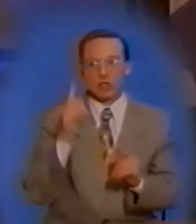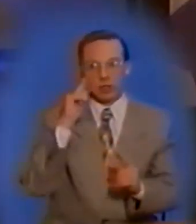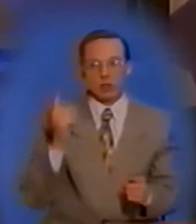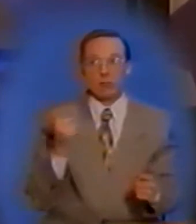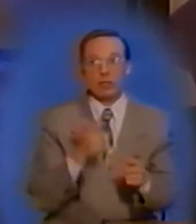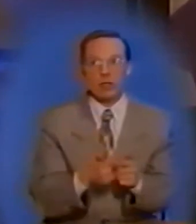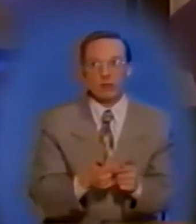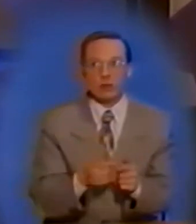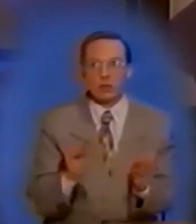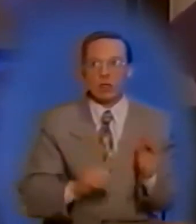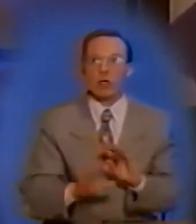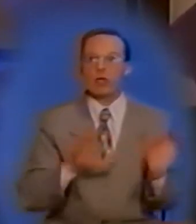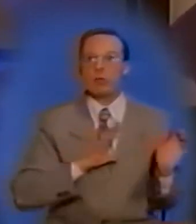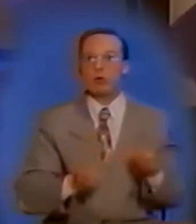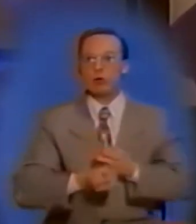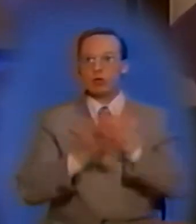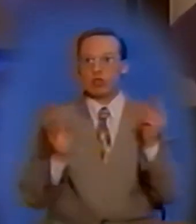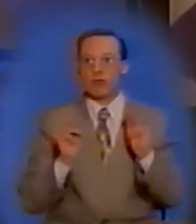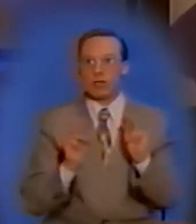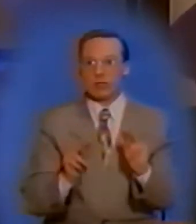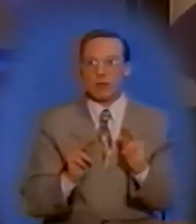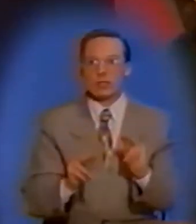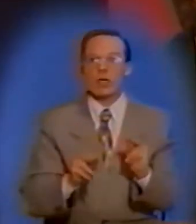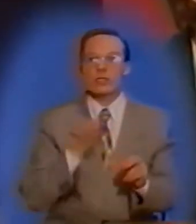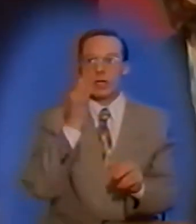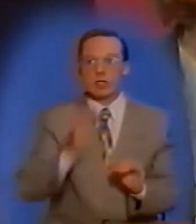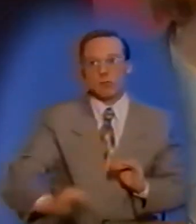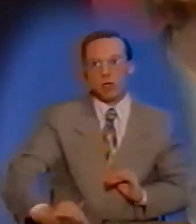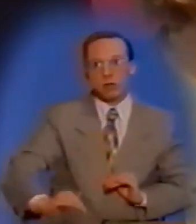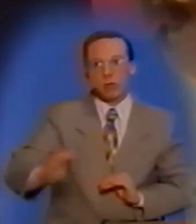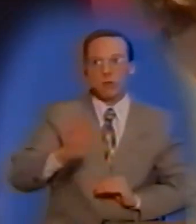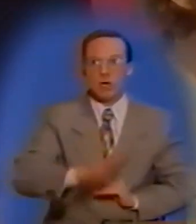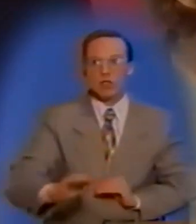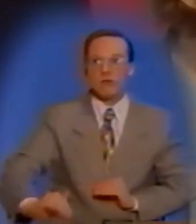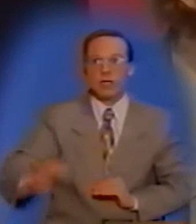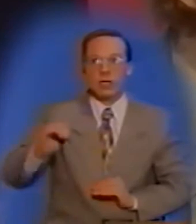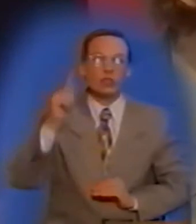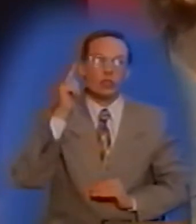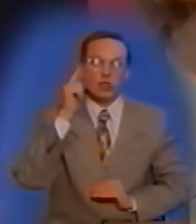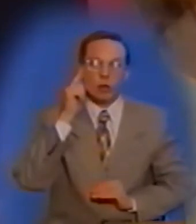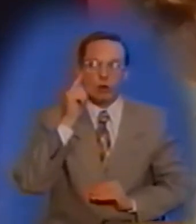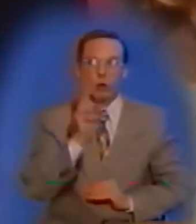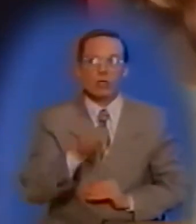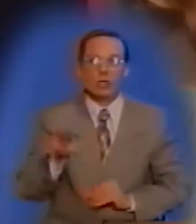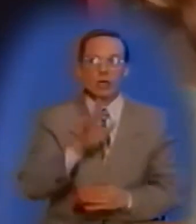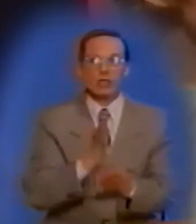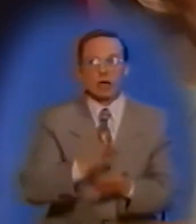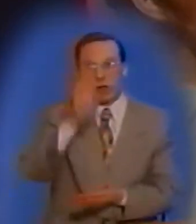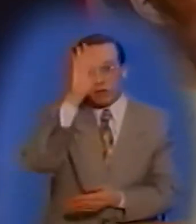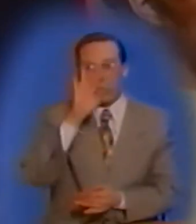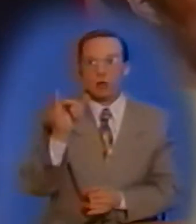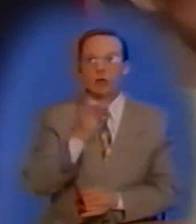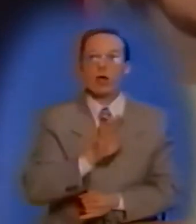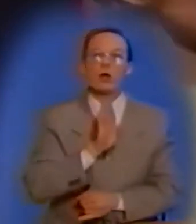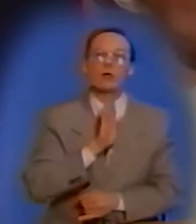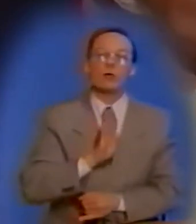nebūtų švietimas? Tarkime, kad jau nuo mažumės maži vaikai žinotų, kad yra vyrų, kurie myli